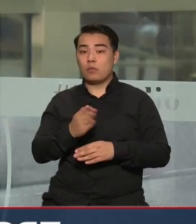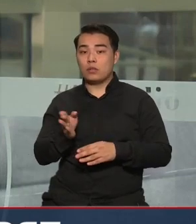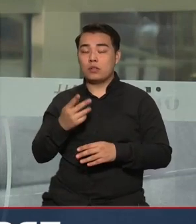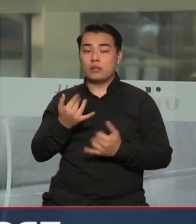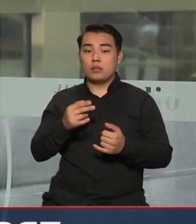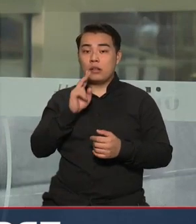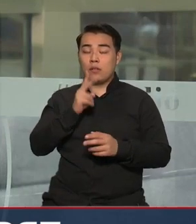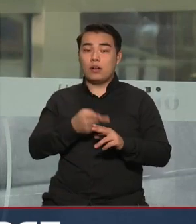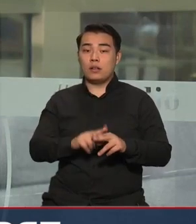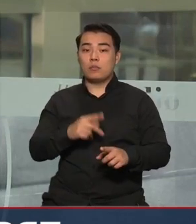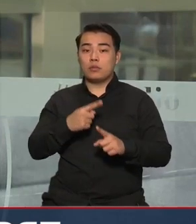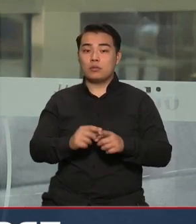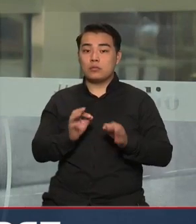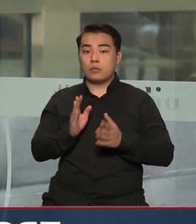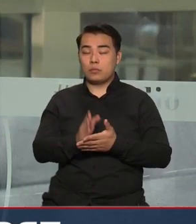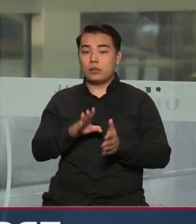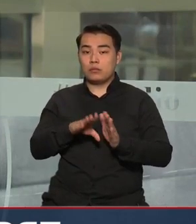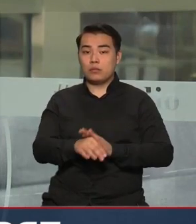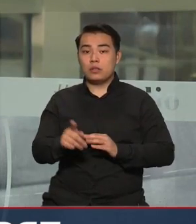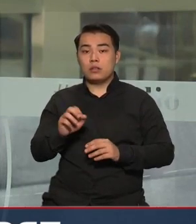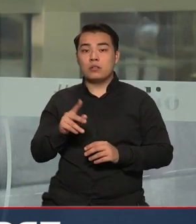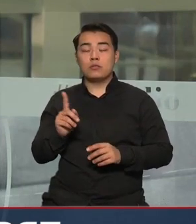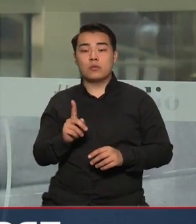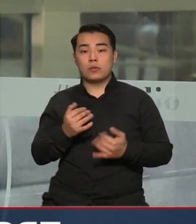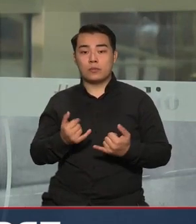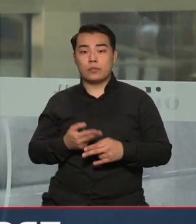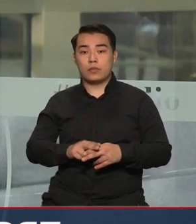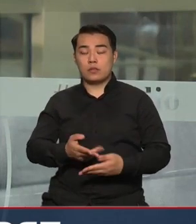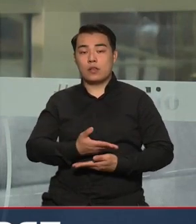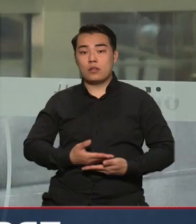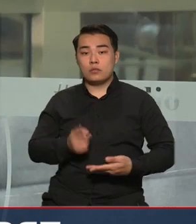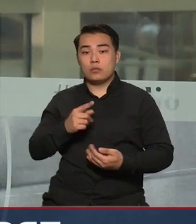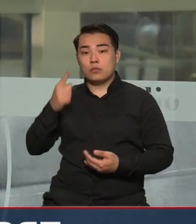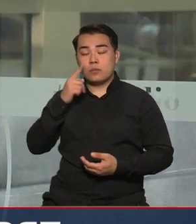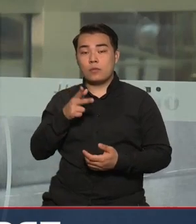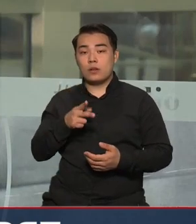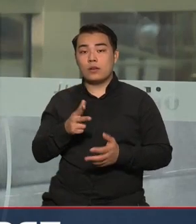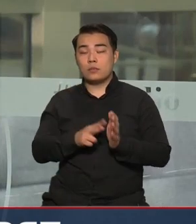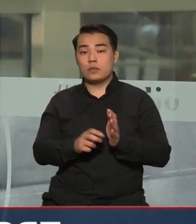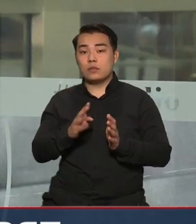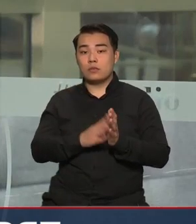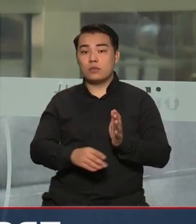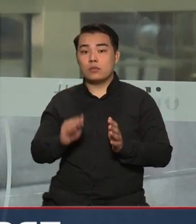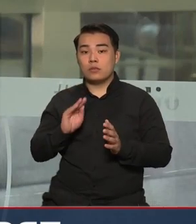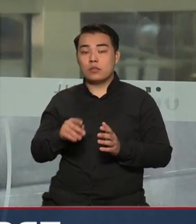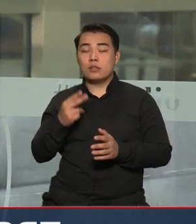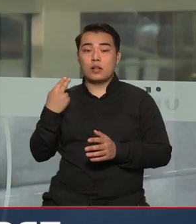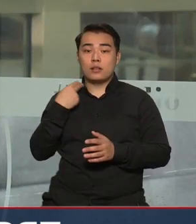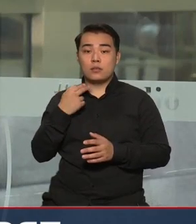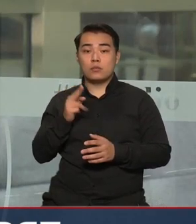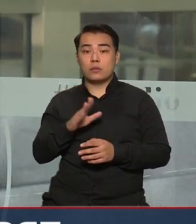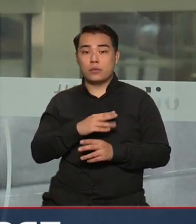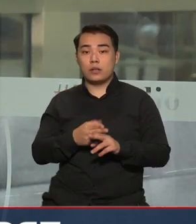года вот эти вот нормы, чтобы она работала. Для чего? На наш взгляд, все-таки 890 тысяч заемщиков, которые в